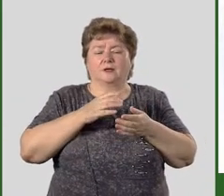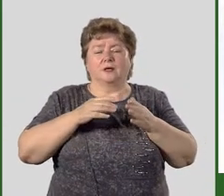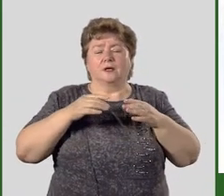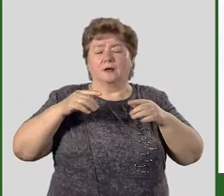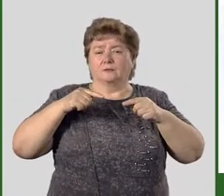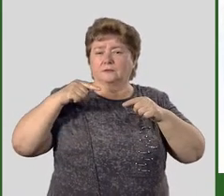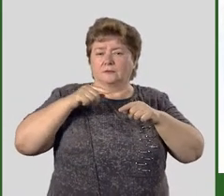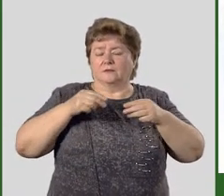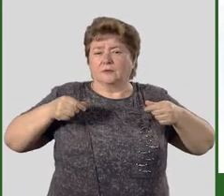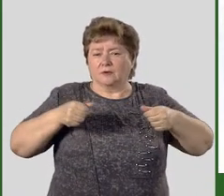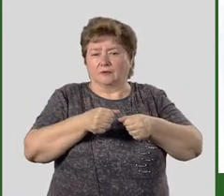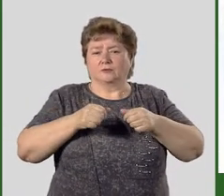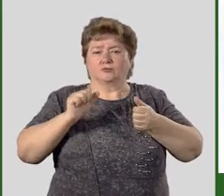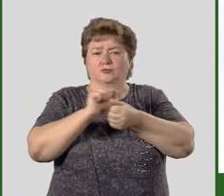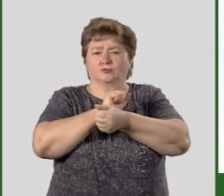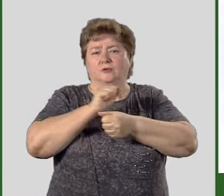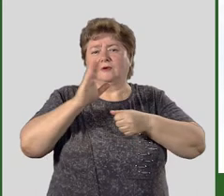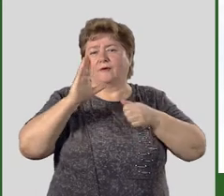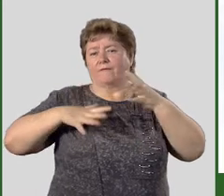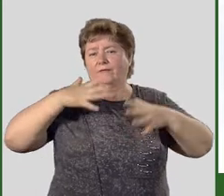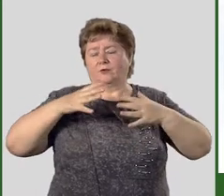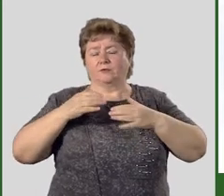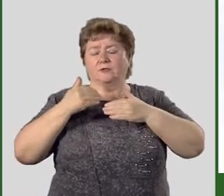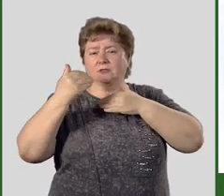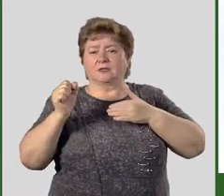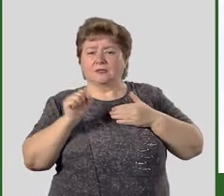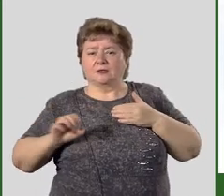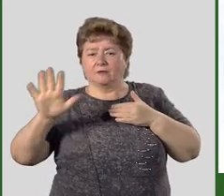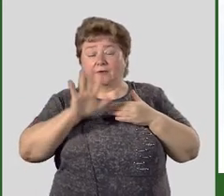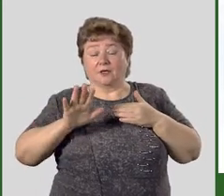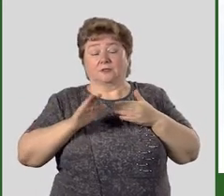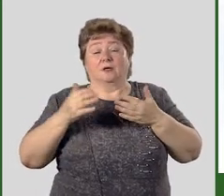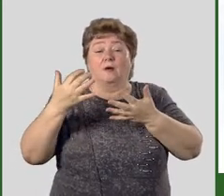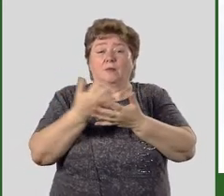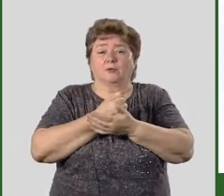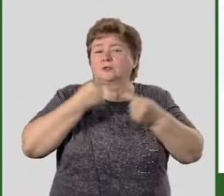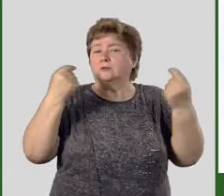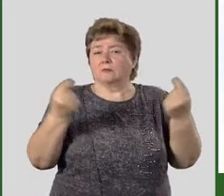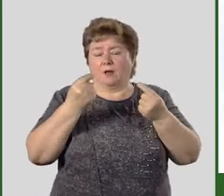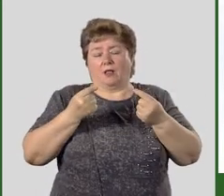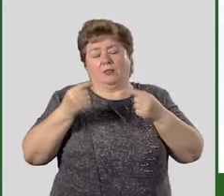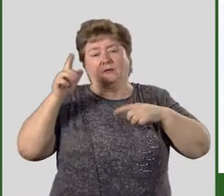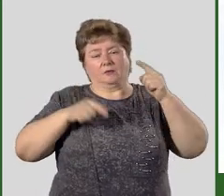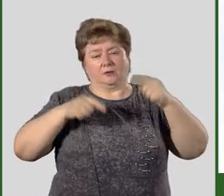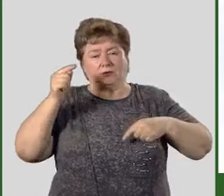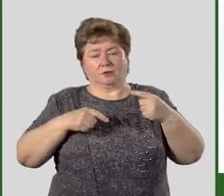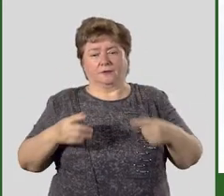под влиянием сухих пассатов со стороны Евразии, получает малое количество